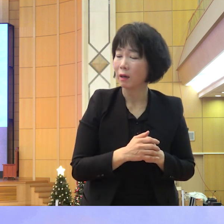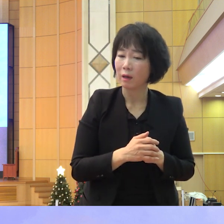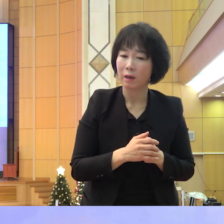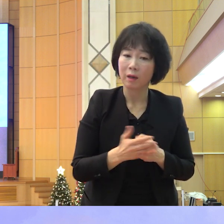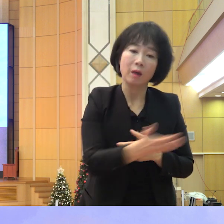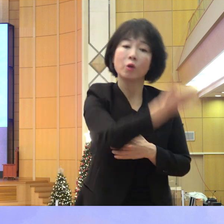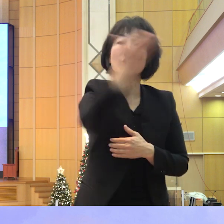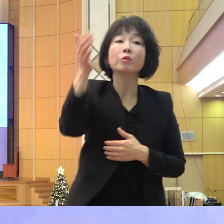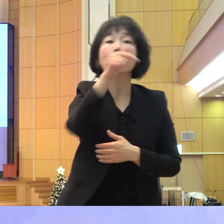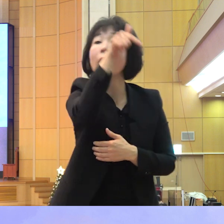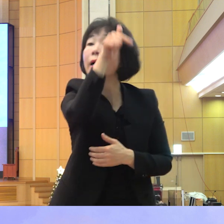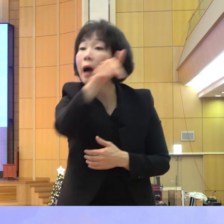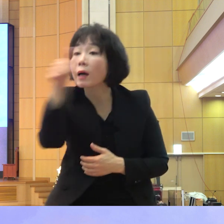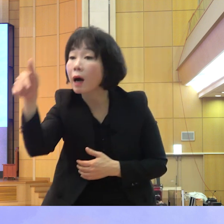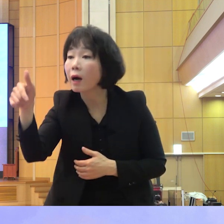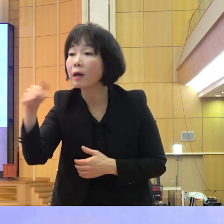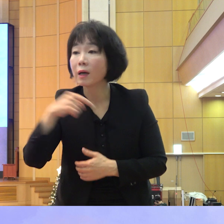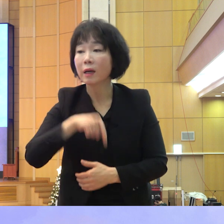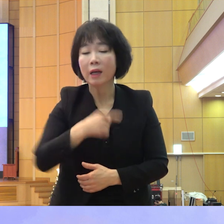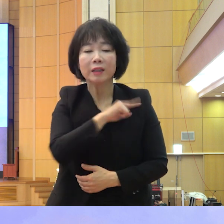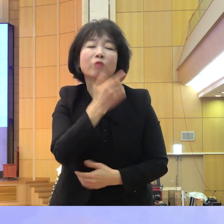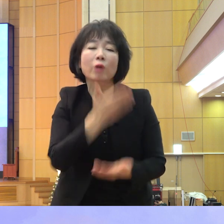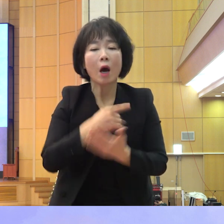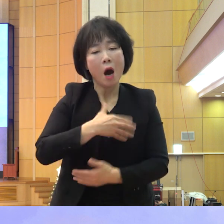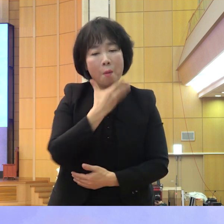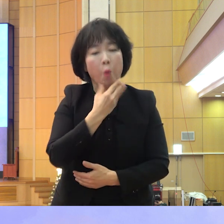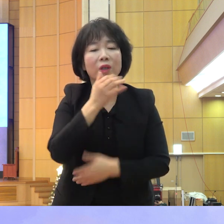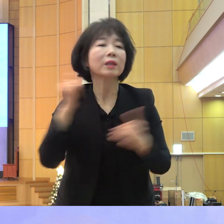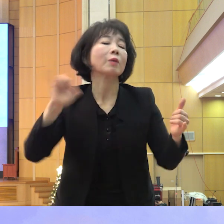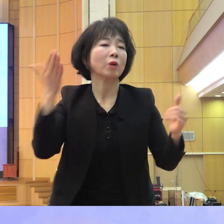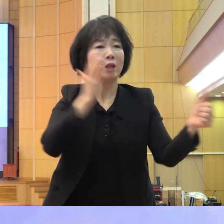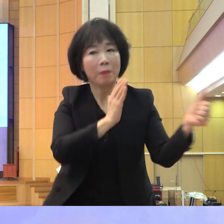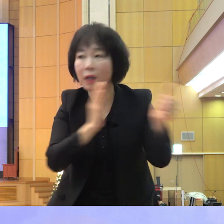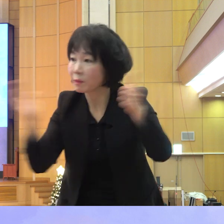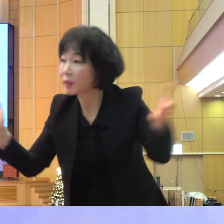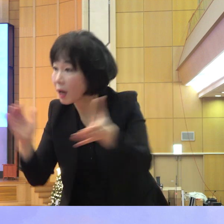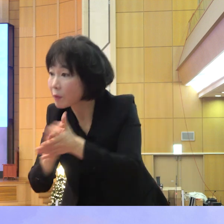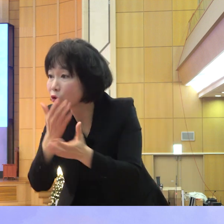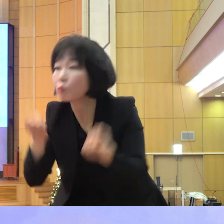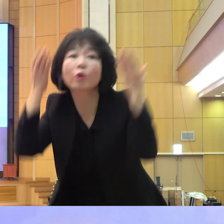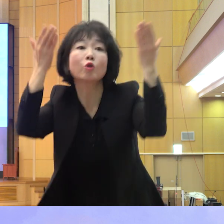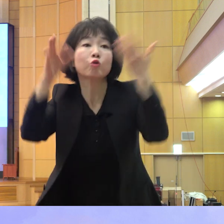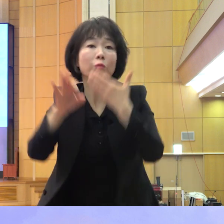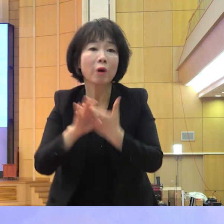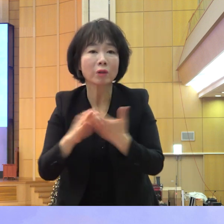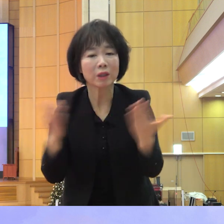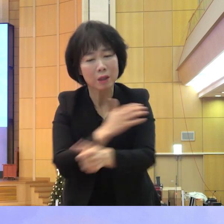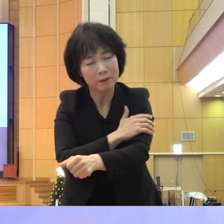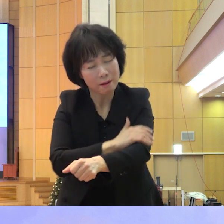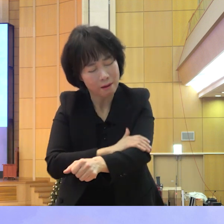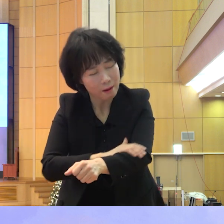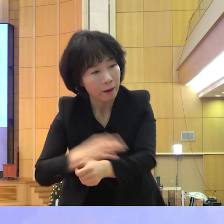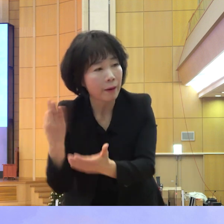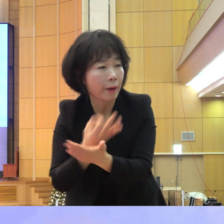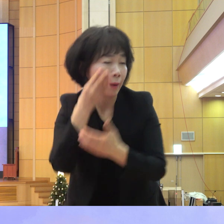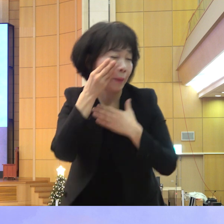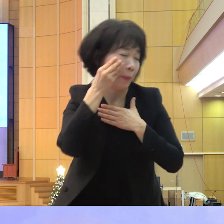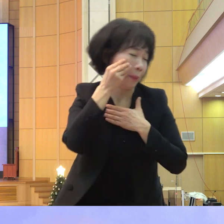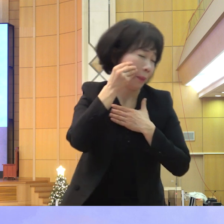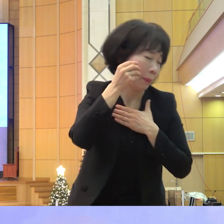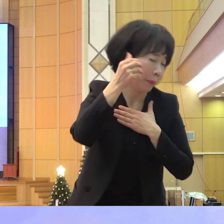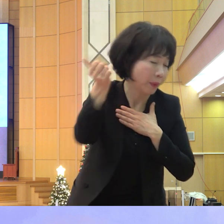아니야. 네가 어느 곳을 가든지 무엇을 하든지 상관없어. 하나님이 축복하시면 어떤 직업 상관없어.